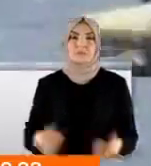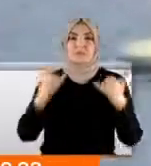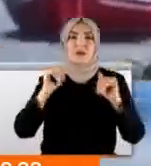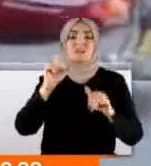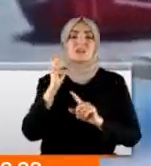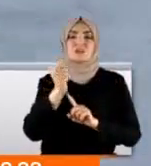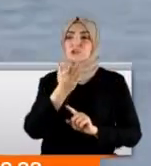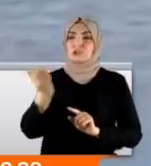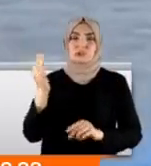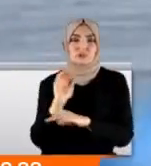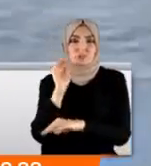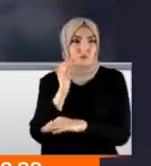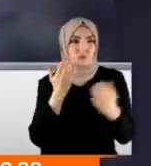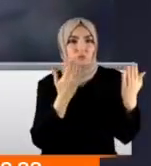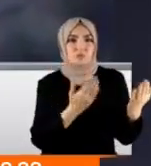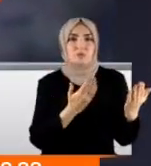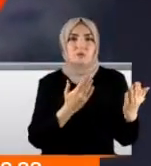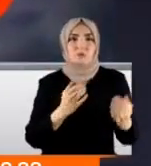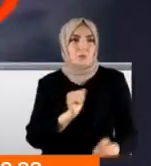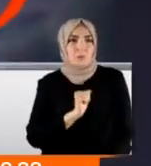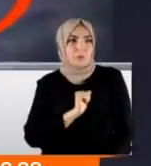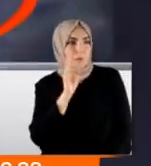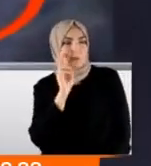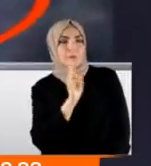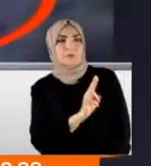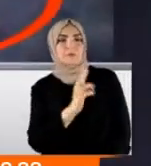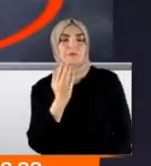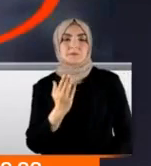Tatilciler yaşananları dehşet içinde izledi.